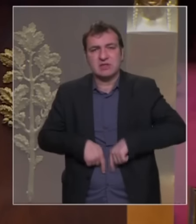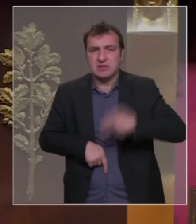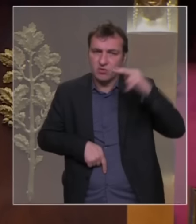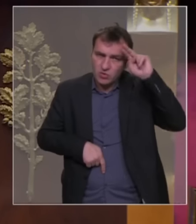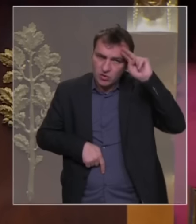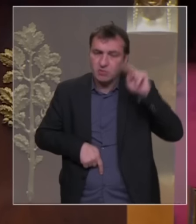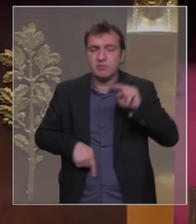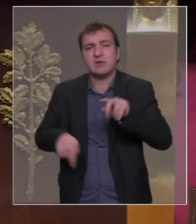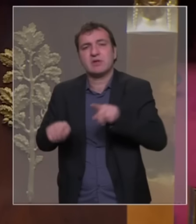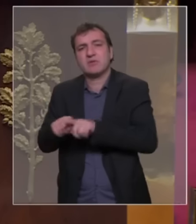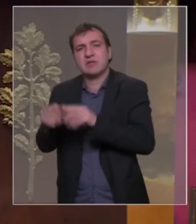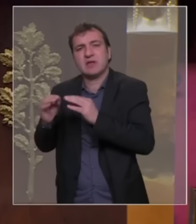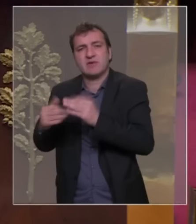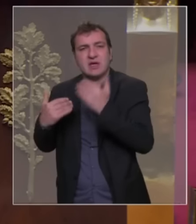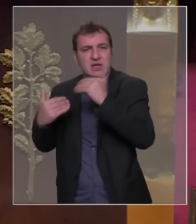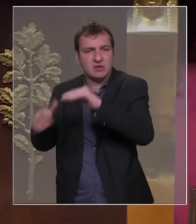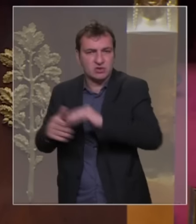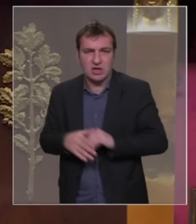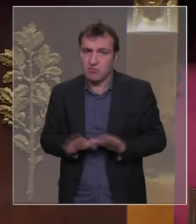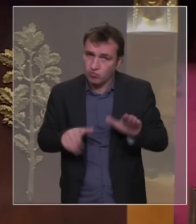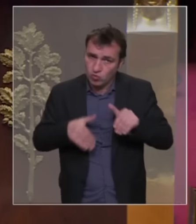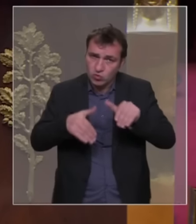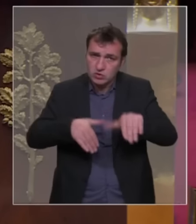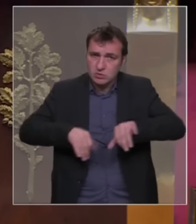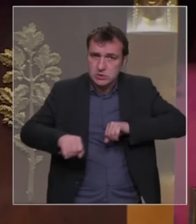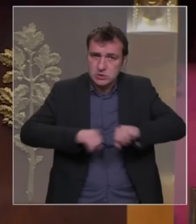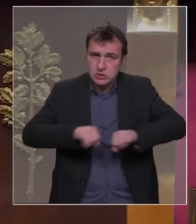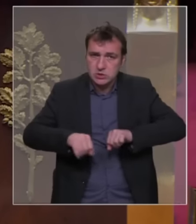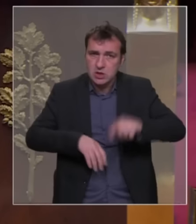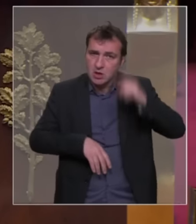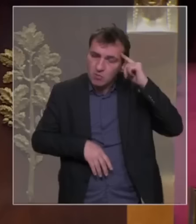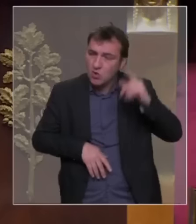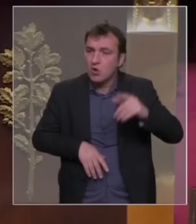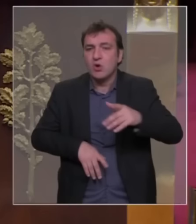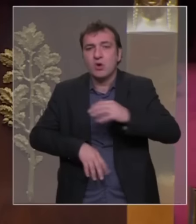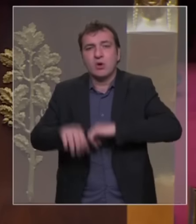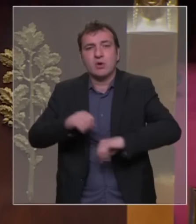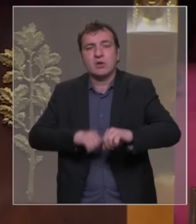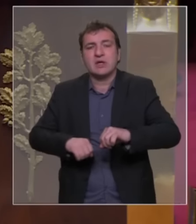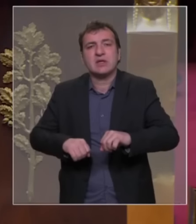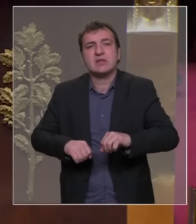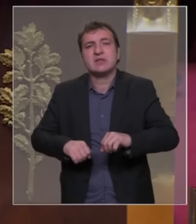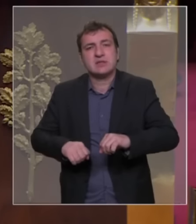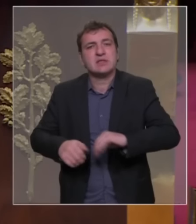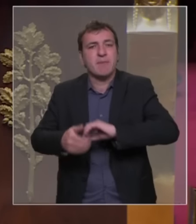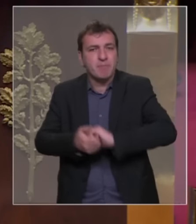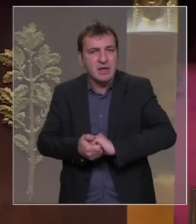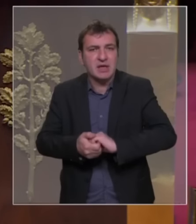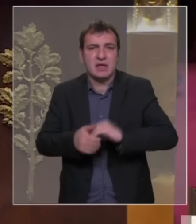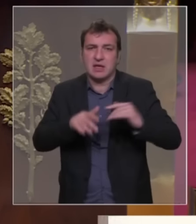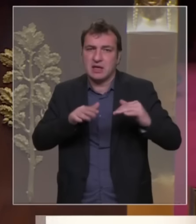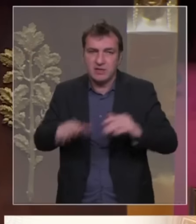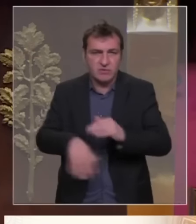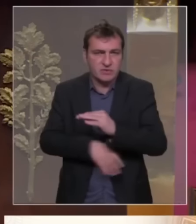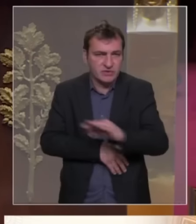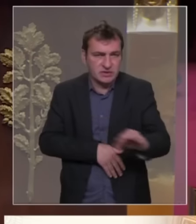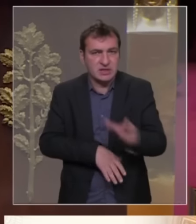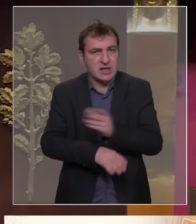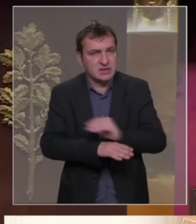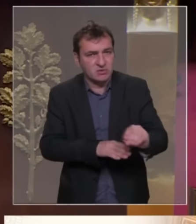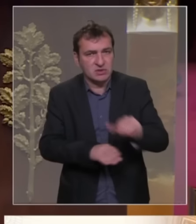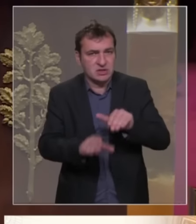Affaires étrangères, nous continuerons à agir au service de la paix, au service de l'influence française, au service de la sécurité en